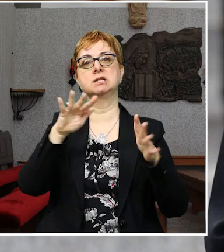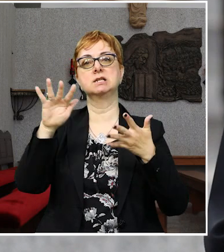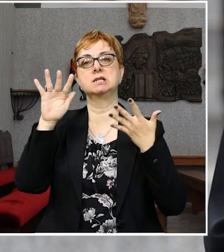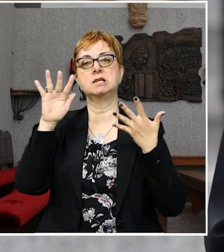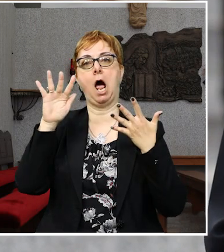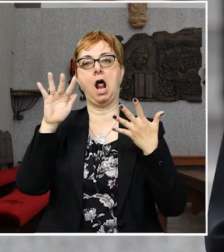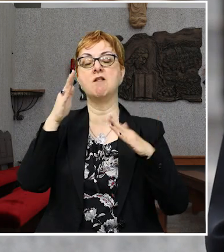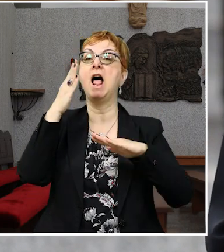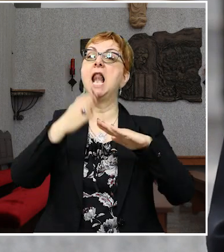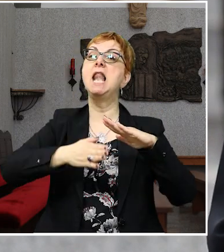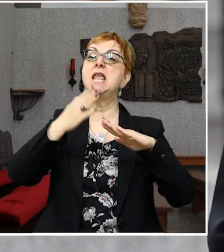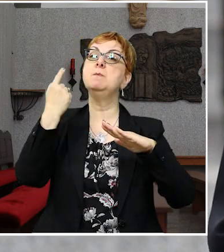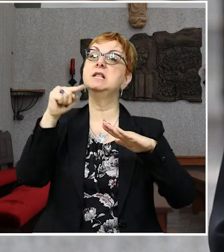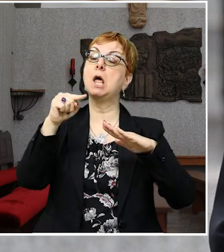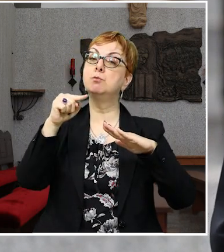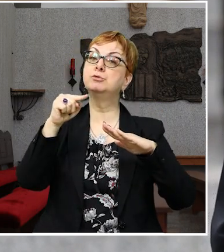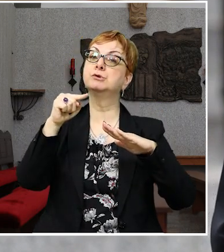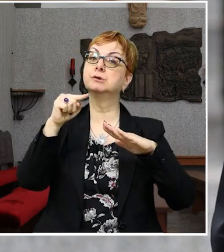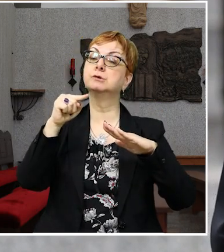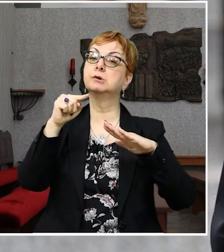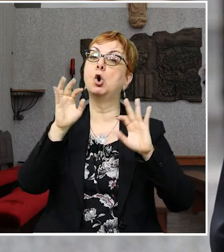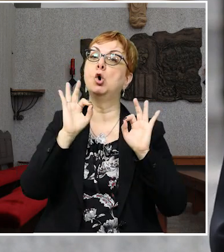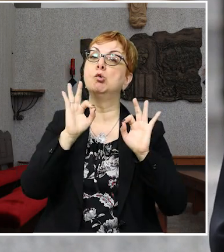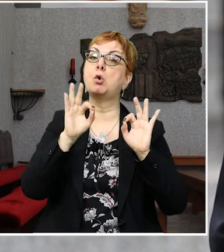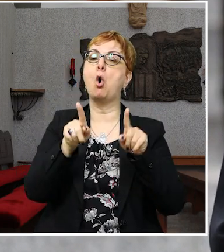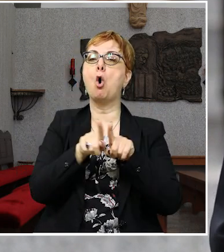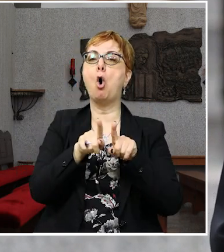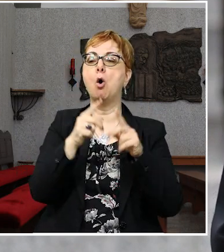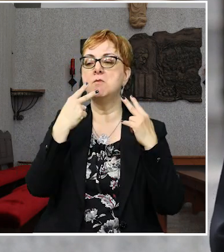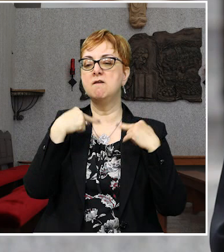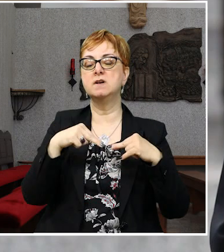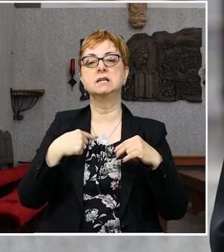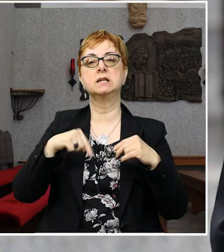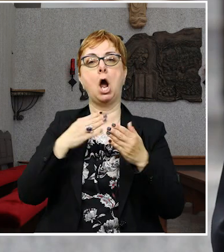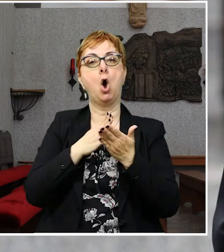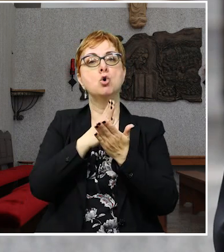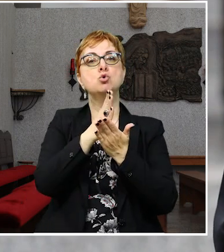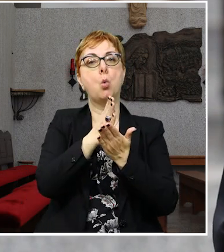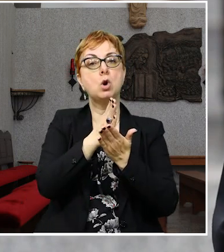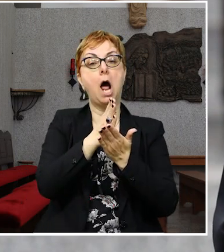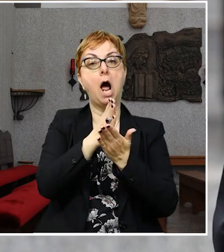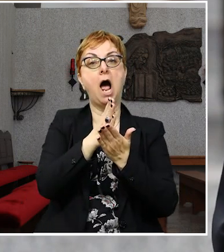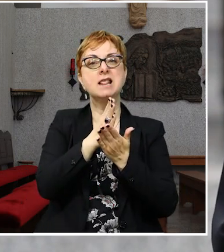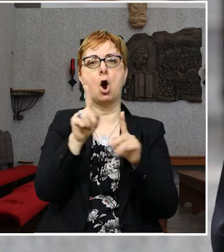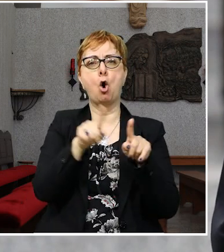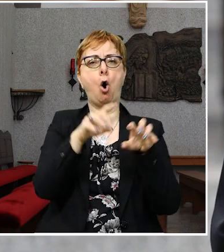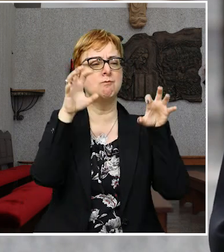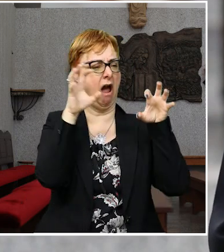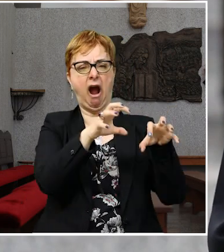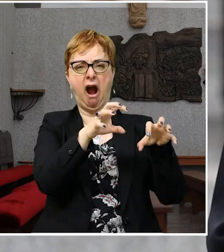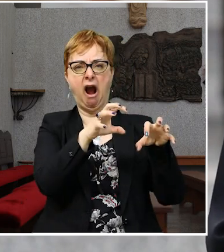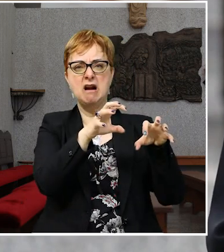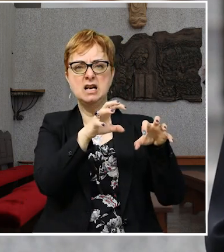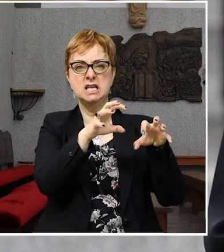limite che ci impedisce che ci avventiamo su questa vita in maniera